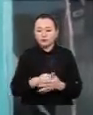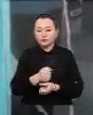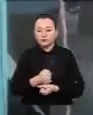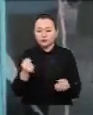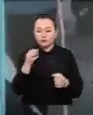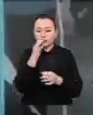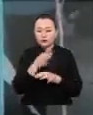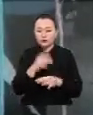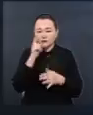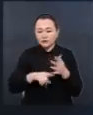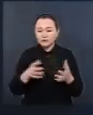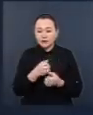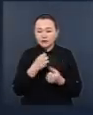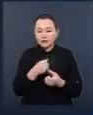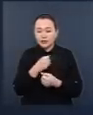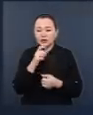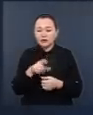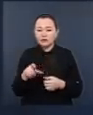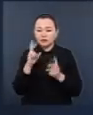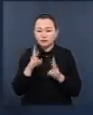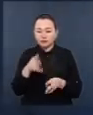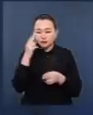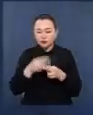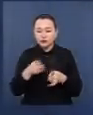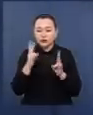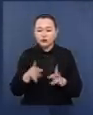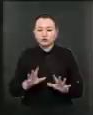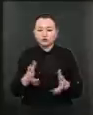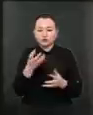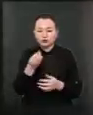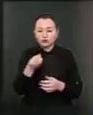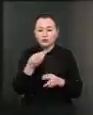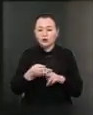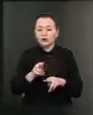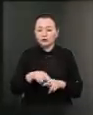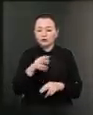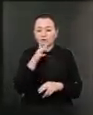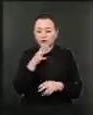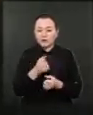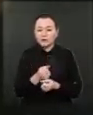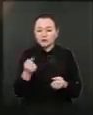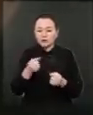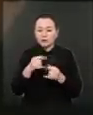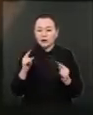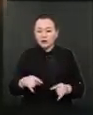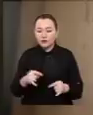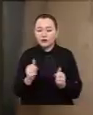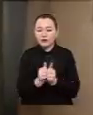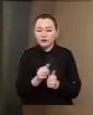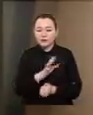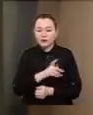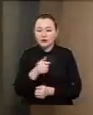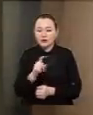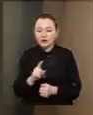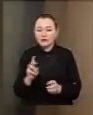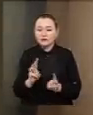уверены спасатели. Но брат пострадавшего считает, трагедия произошла еще и потому, что в момент разрыва баллона рядом была газовая